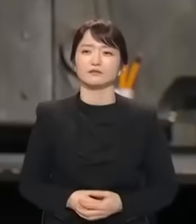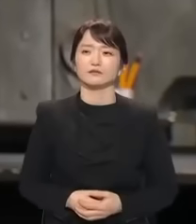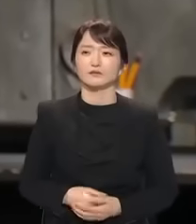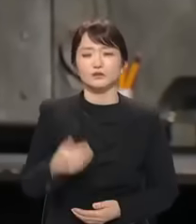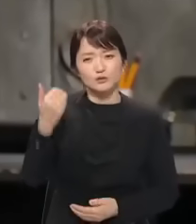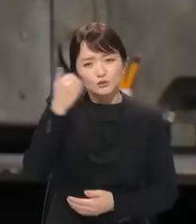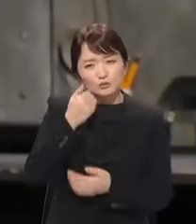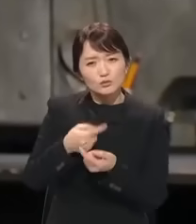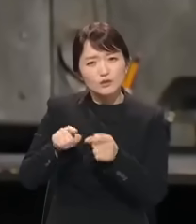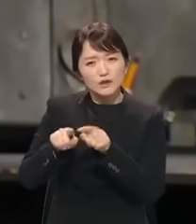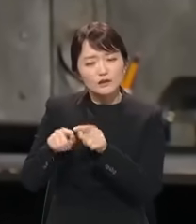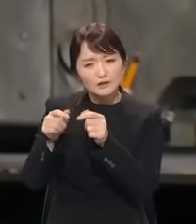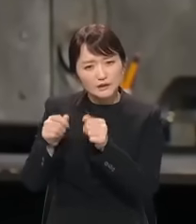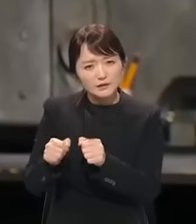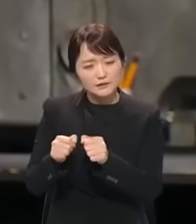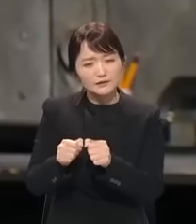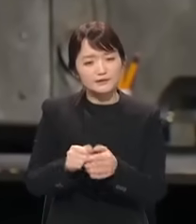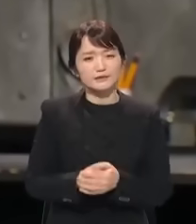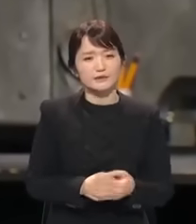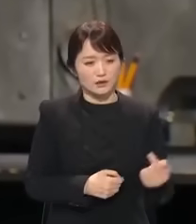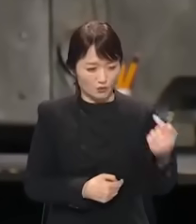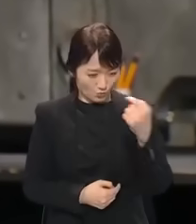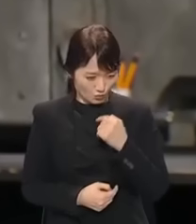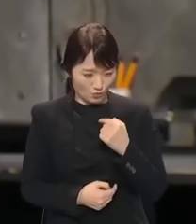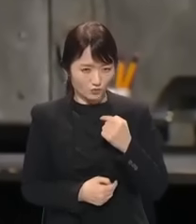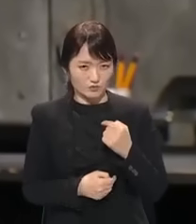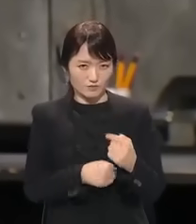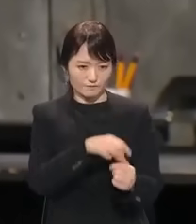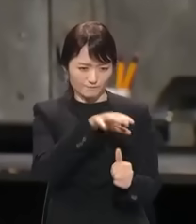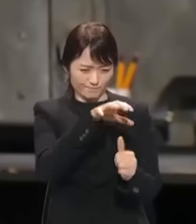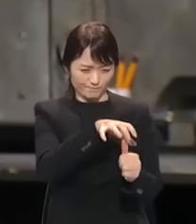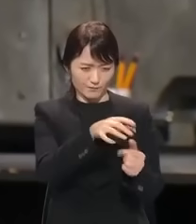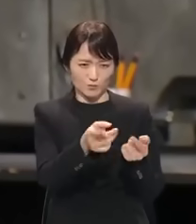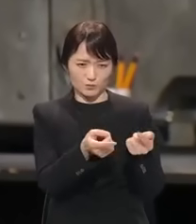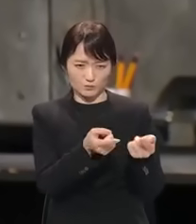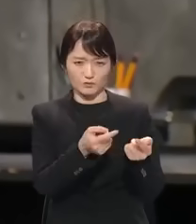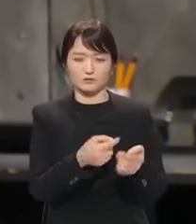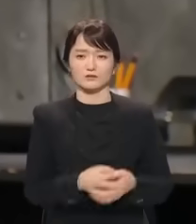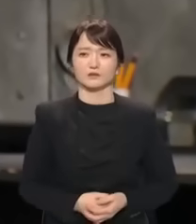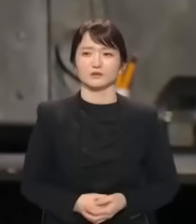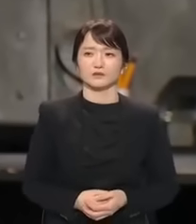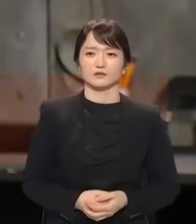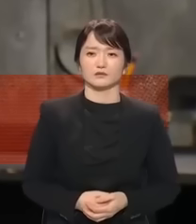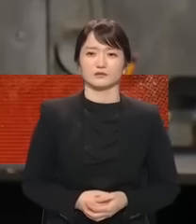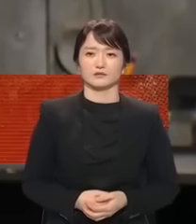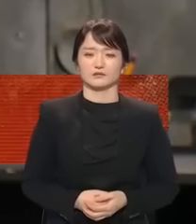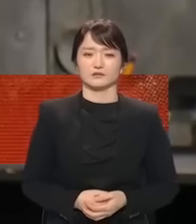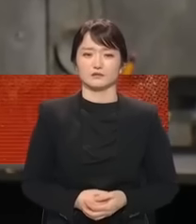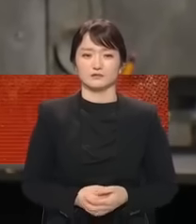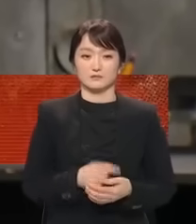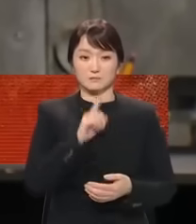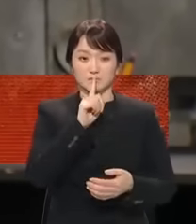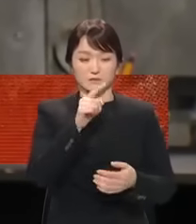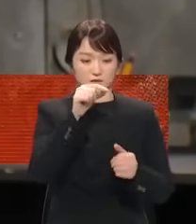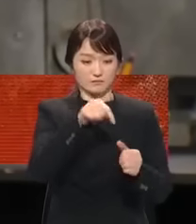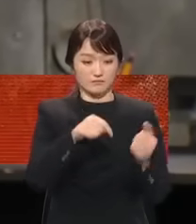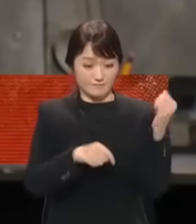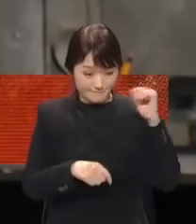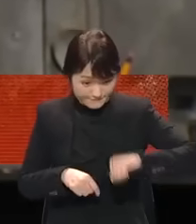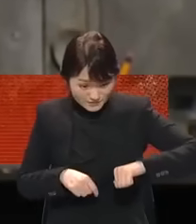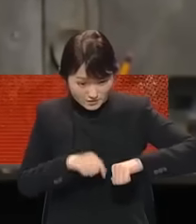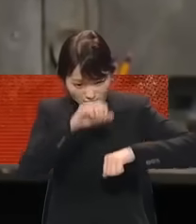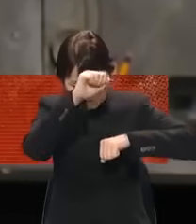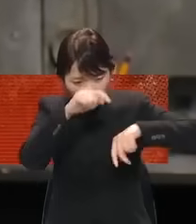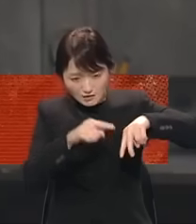주기적으로 보고하고 그것을 통제했던 것으로 지금 보입니다 그리고 또 주먹이나 말 안 들으면 허벅지로 피해자를